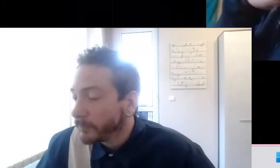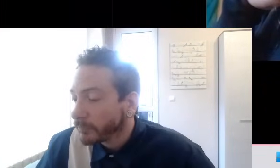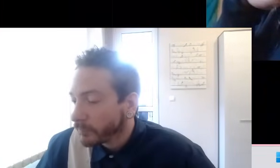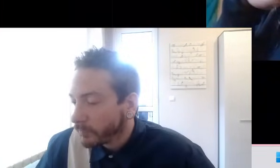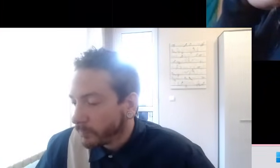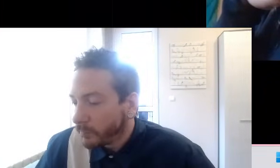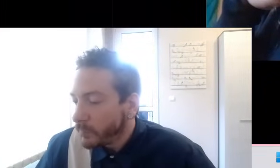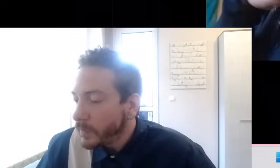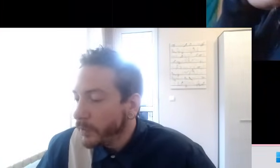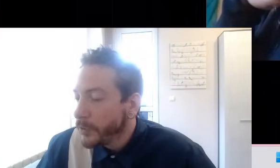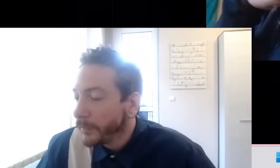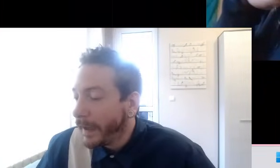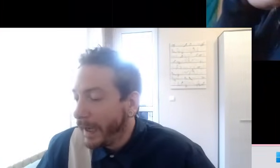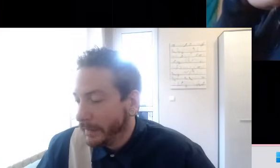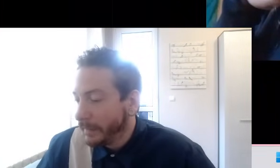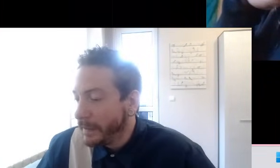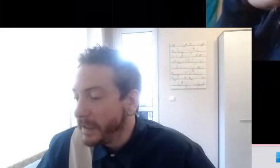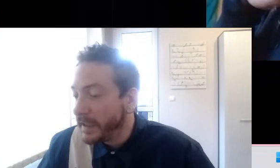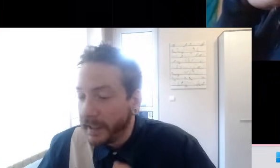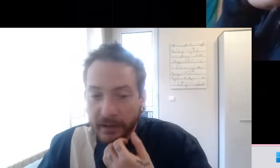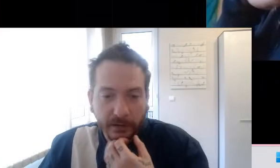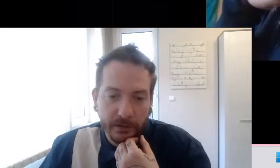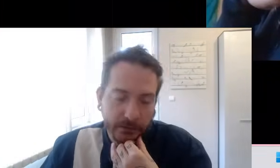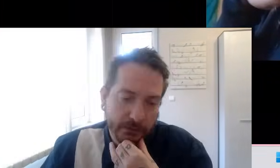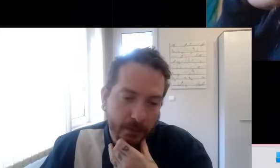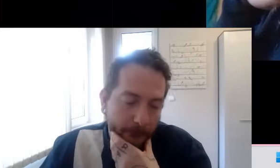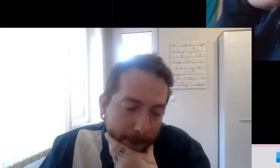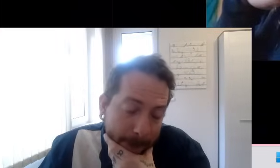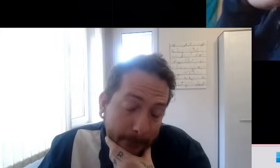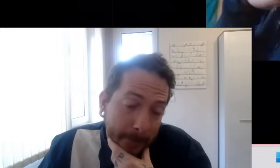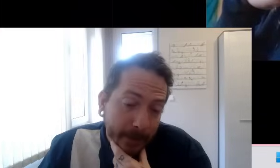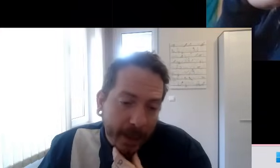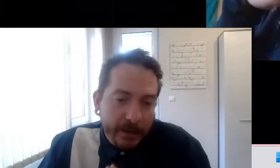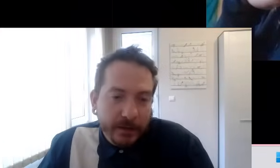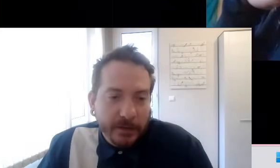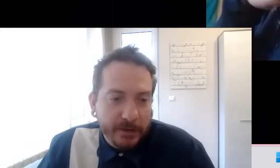milliers. Il y en a des milliers.